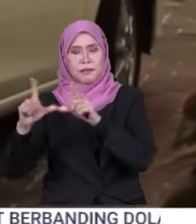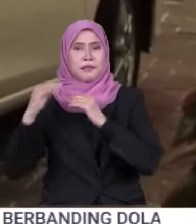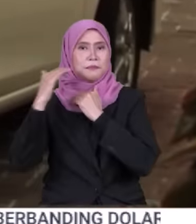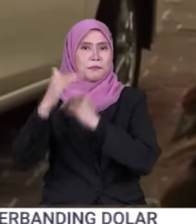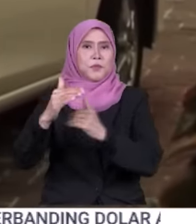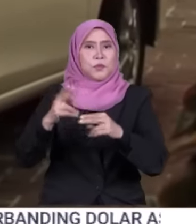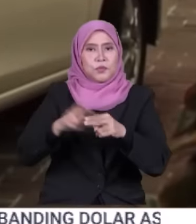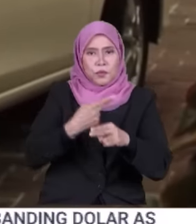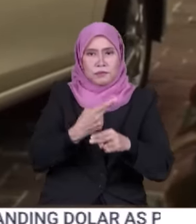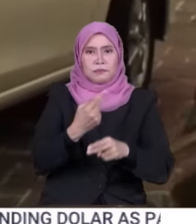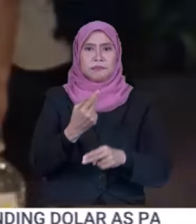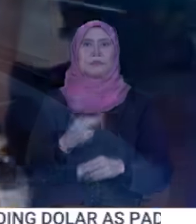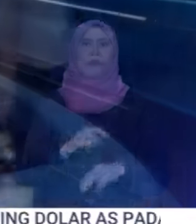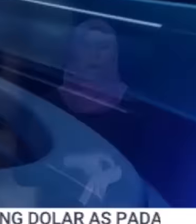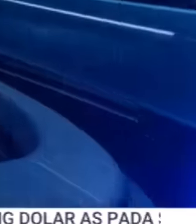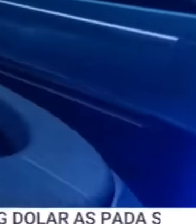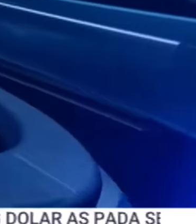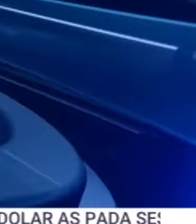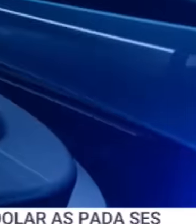tempoh singkat.